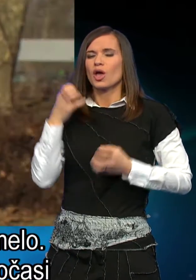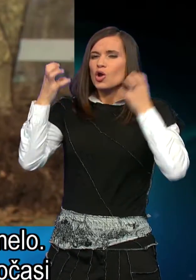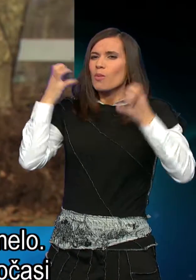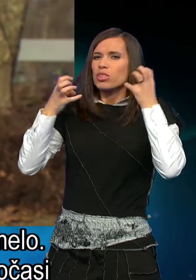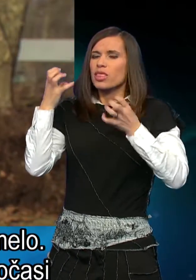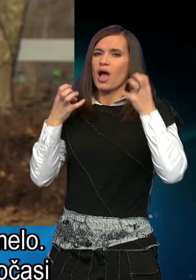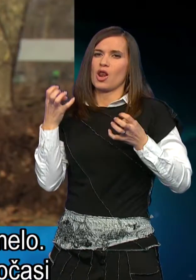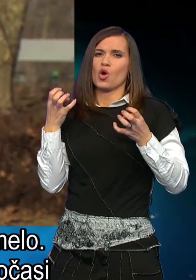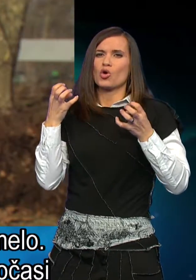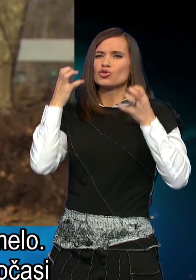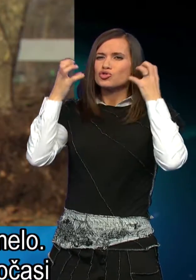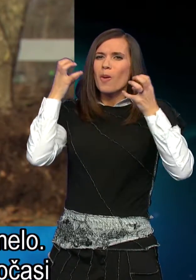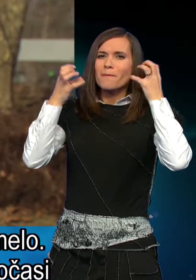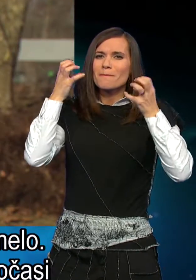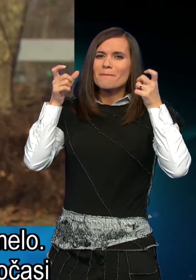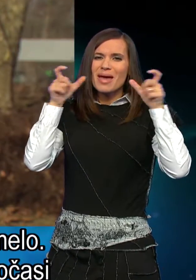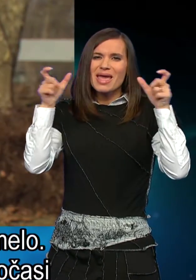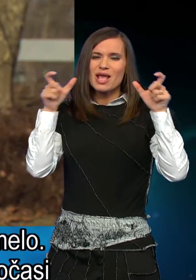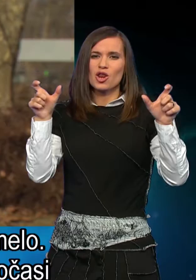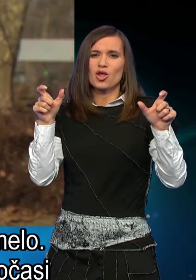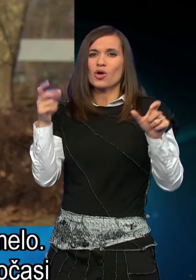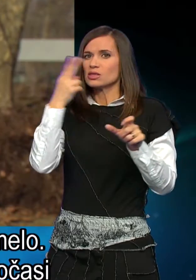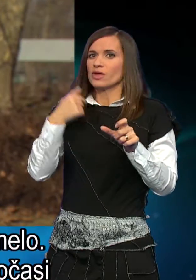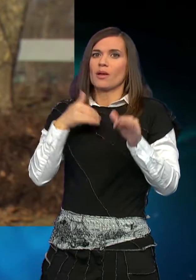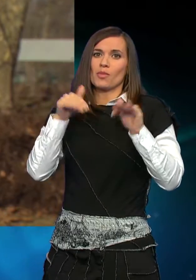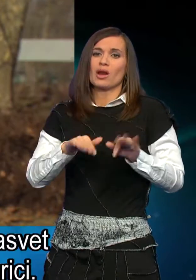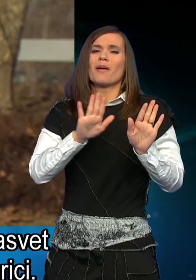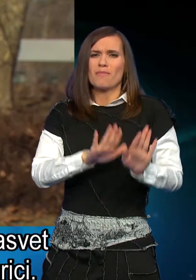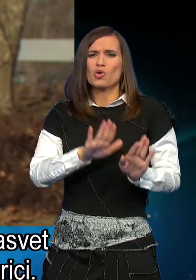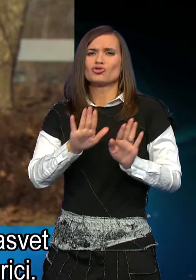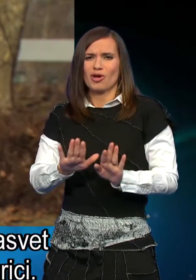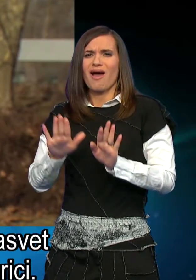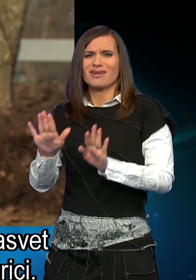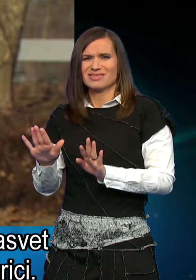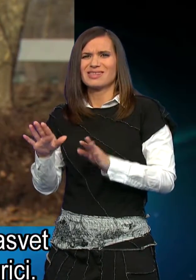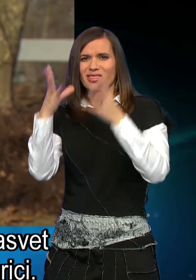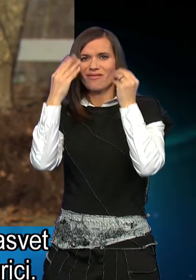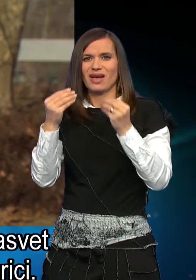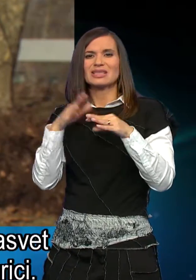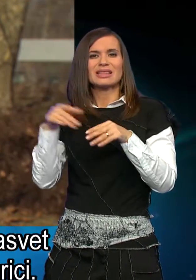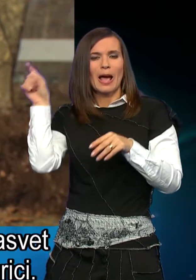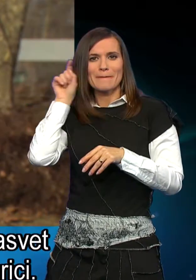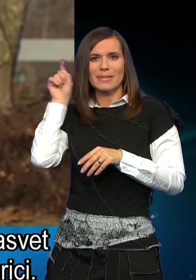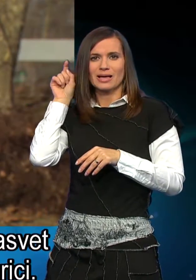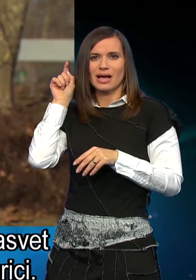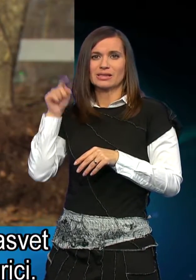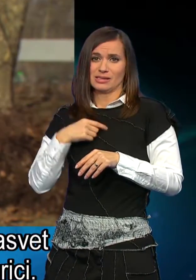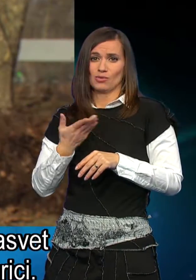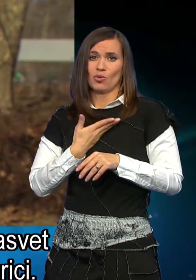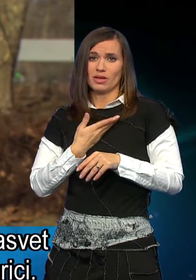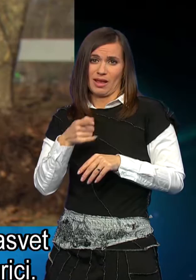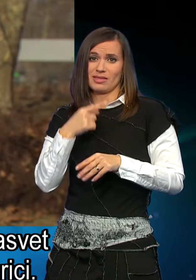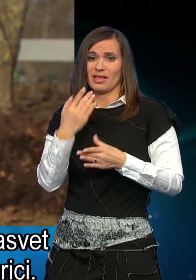ropotalo, to je tako šumelo. Seveda sem se morala počasi navajati na ta aparat. Sem dobila tak